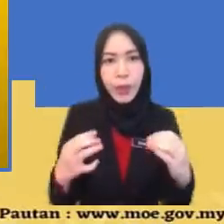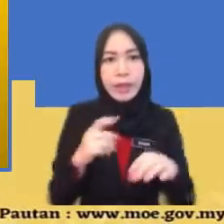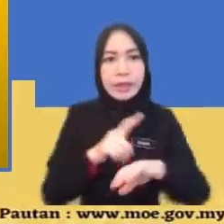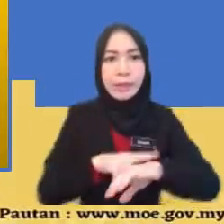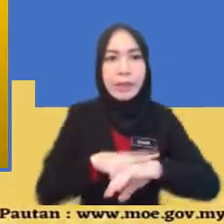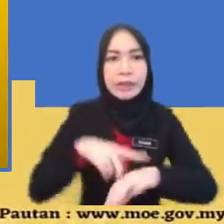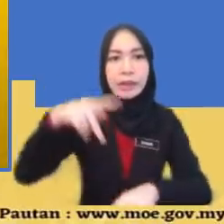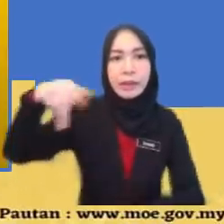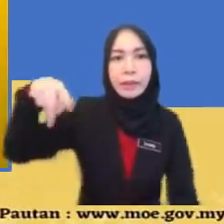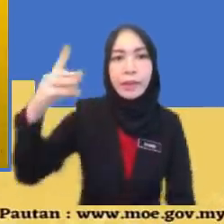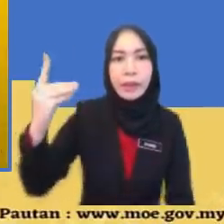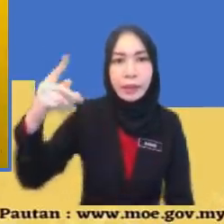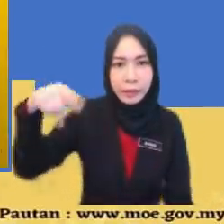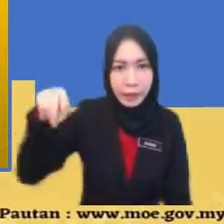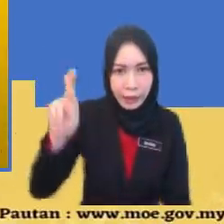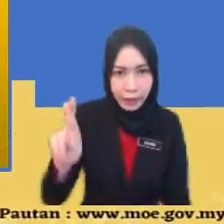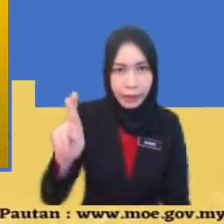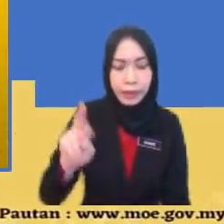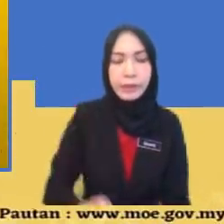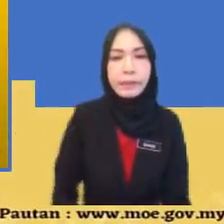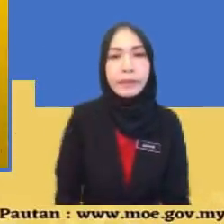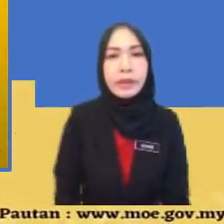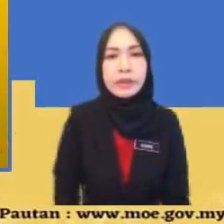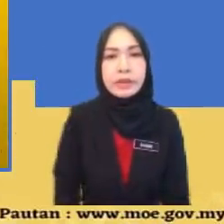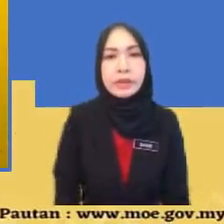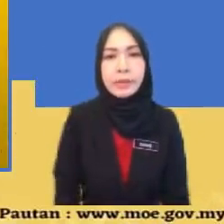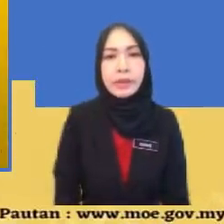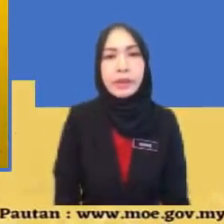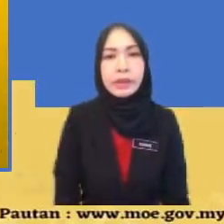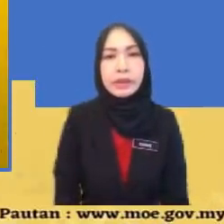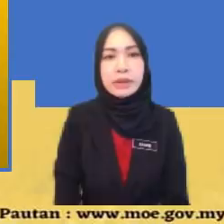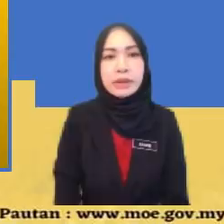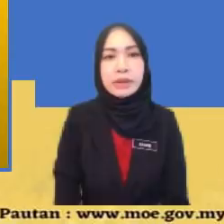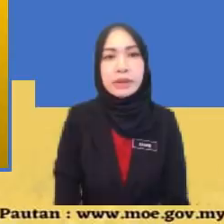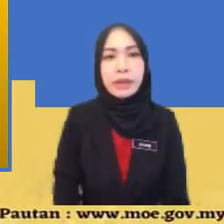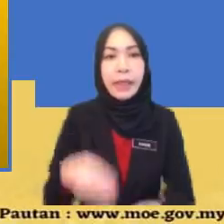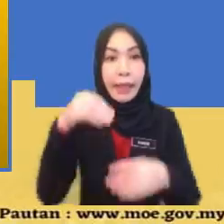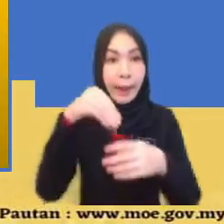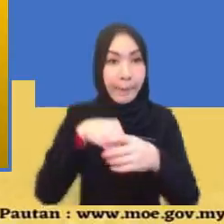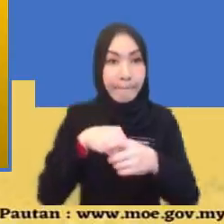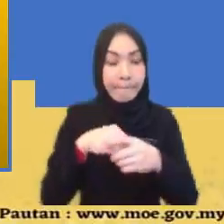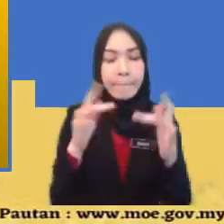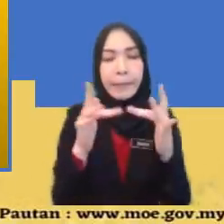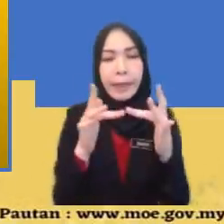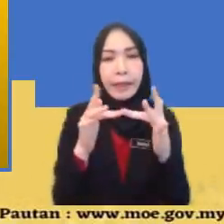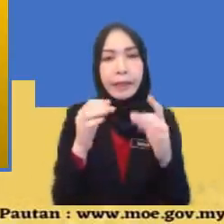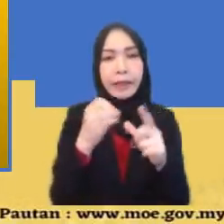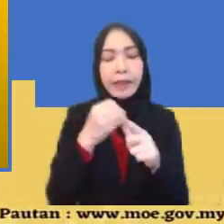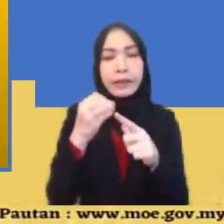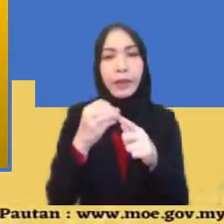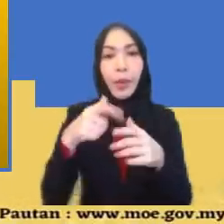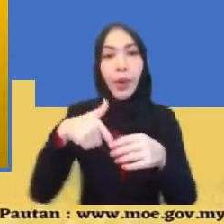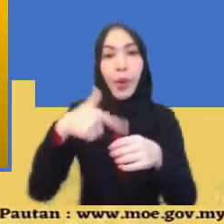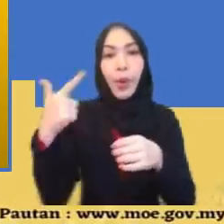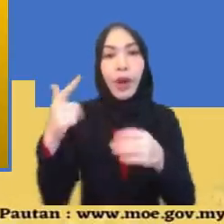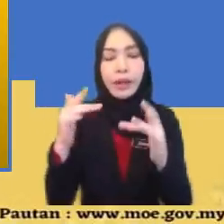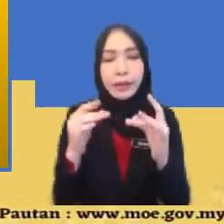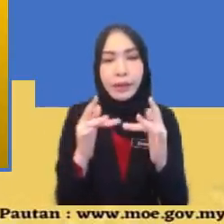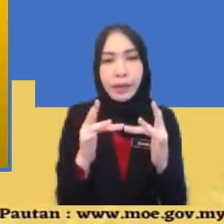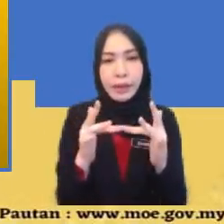dalam kalian ataupun diluar Talia malah slot pengajaran dalam siaran.tv